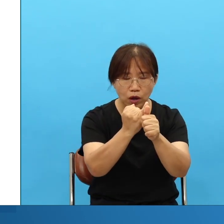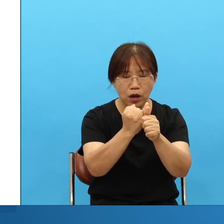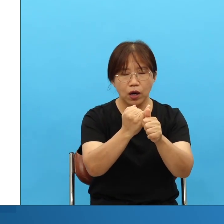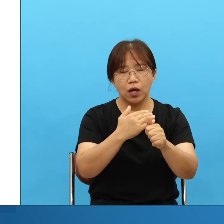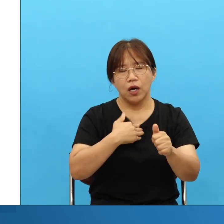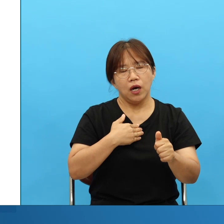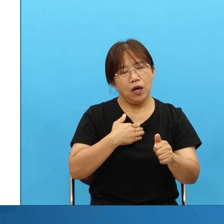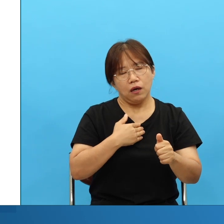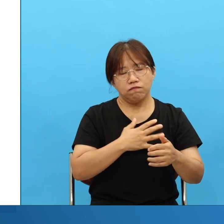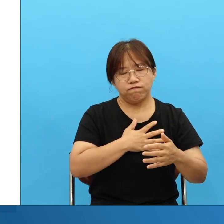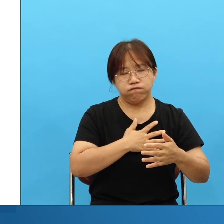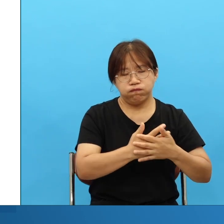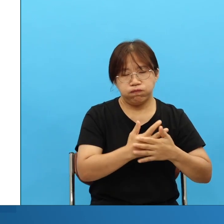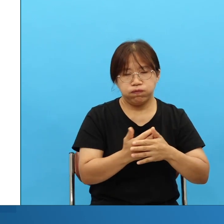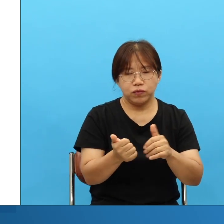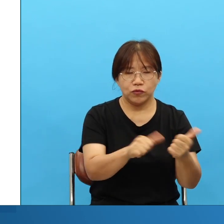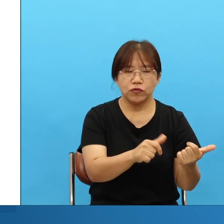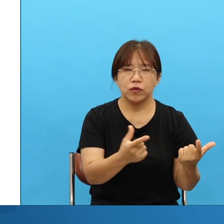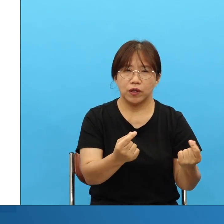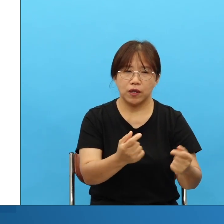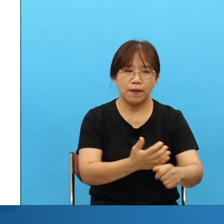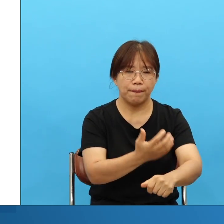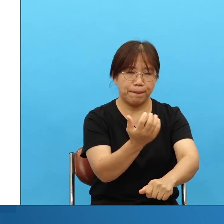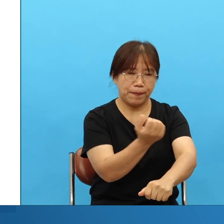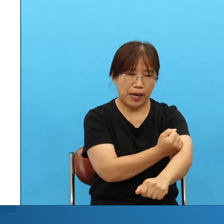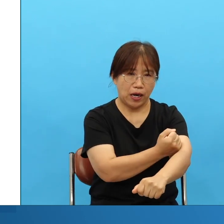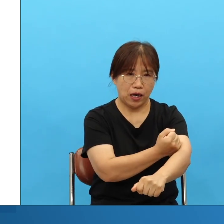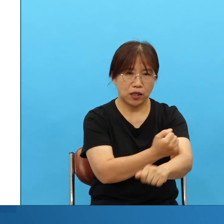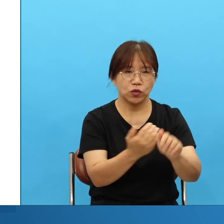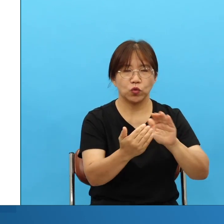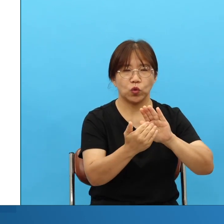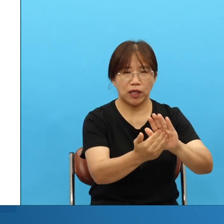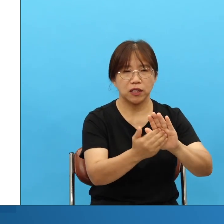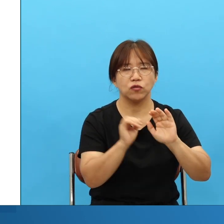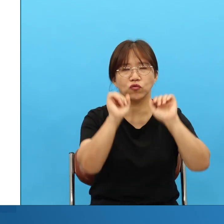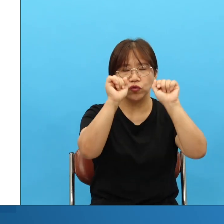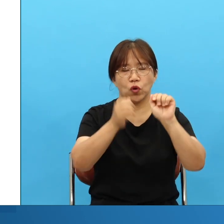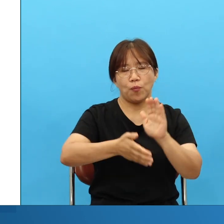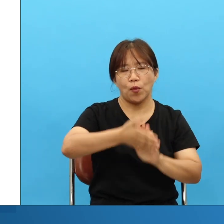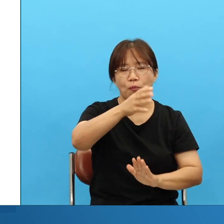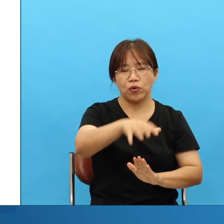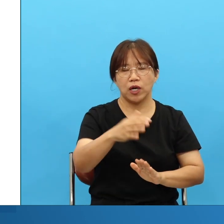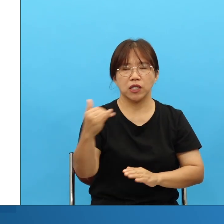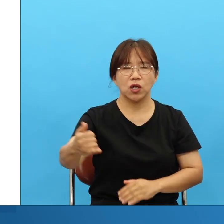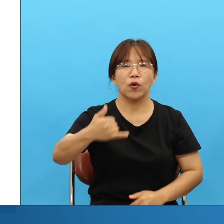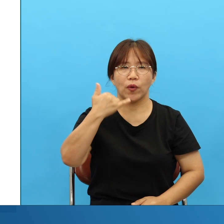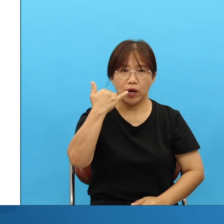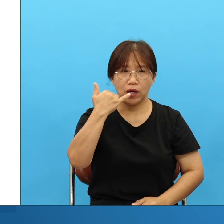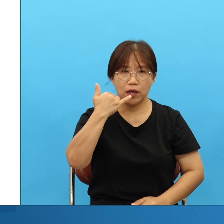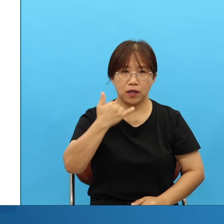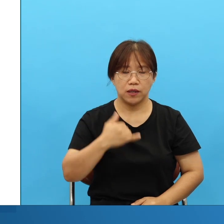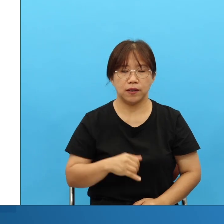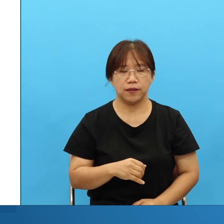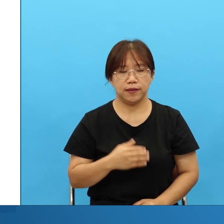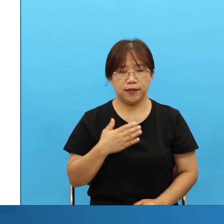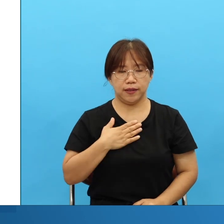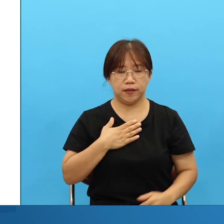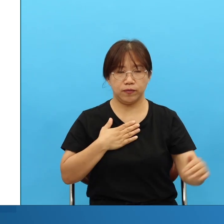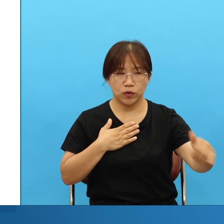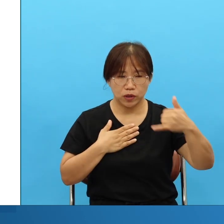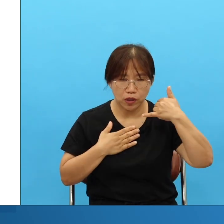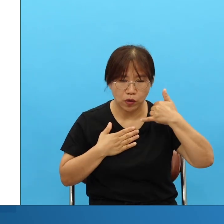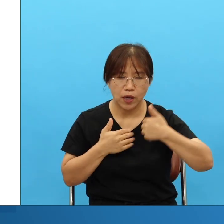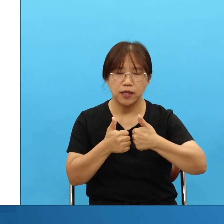죽겠다 싶어서 이제 마약 대치 운동 본부로 전화가 왔었어요. 전화 오면 그 당시에 제가 이제 상담을 했어요.